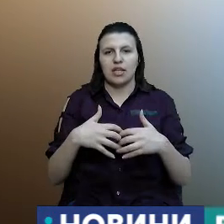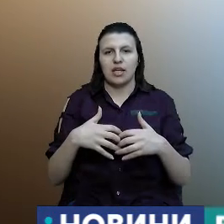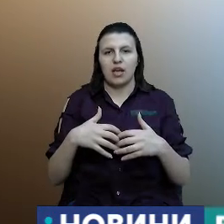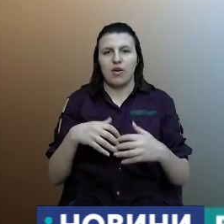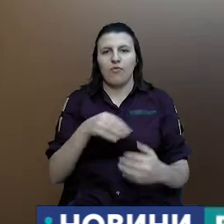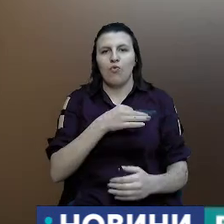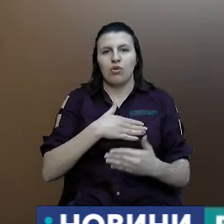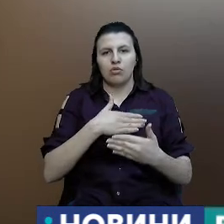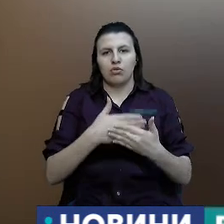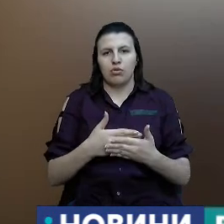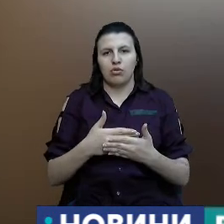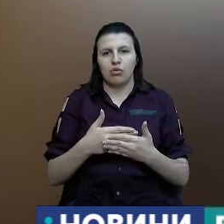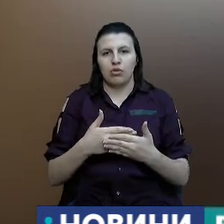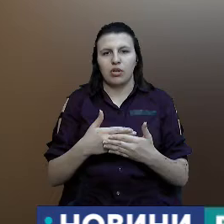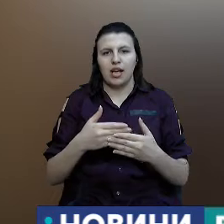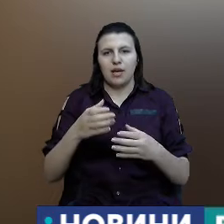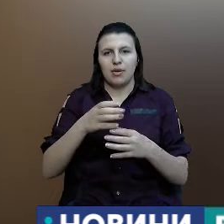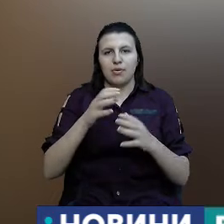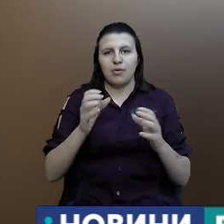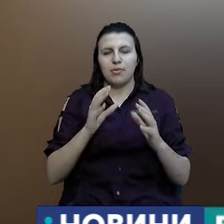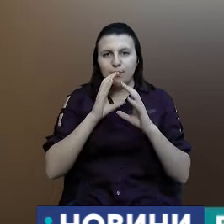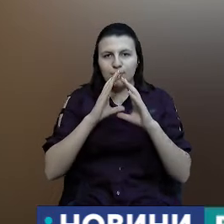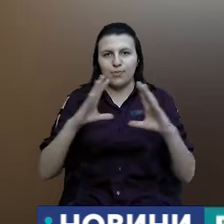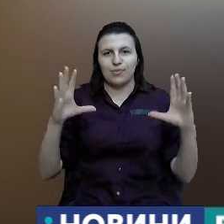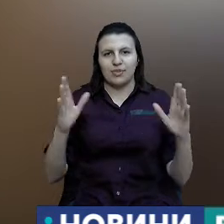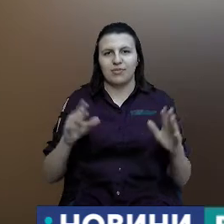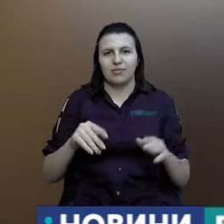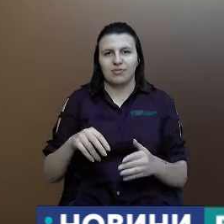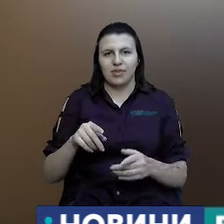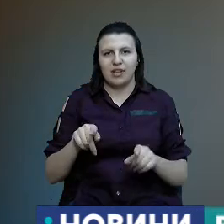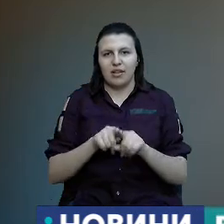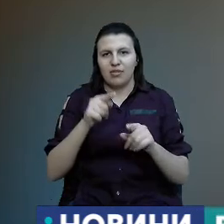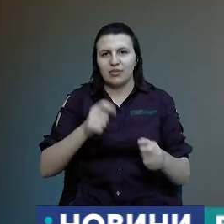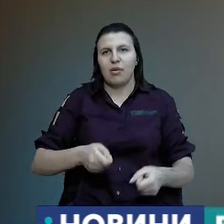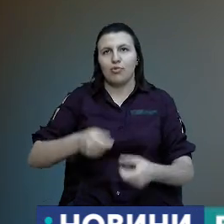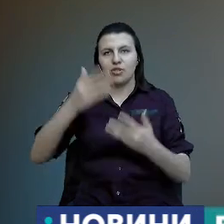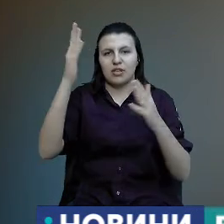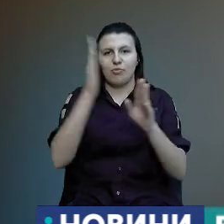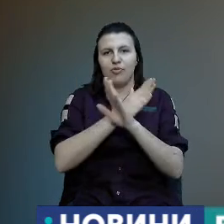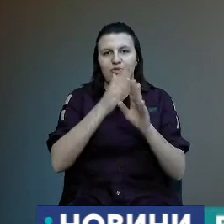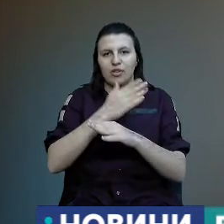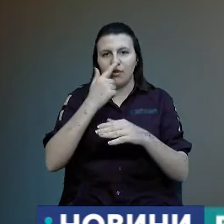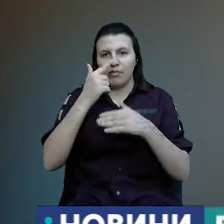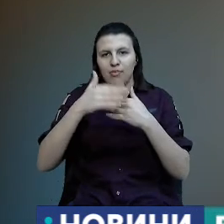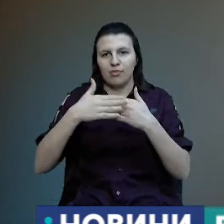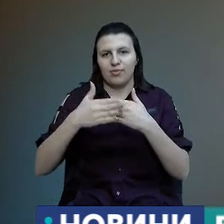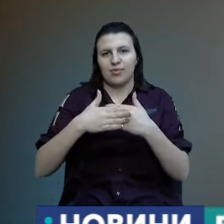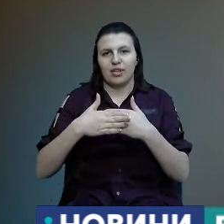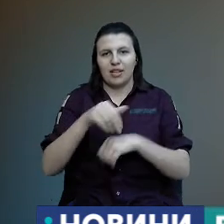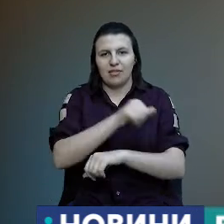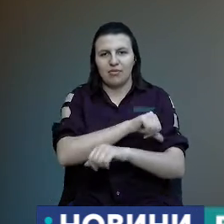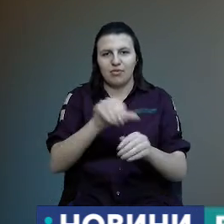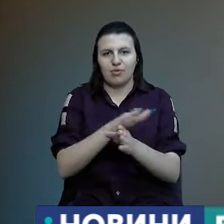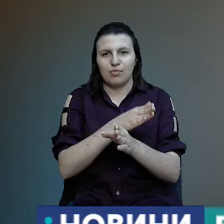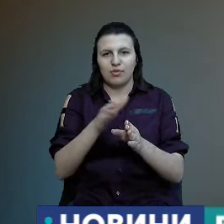листівками прив'язали до повітряних куляк. Запустили їх у повітря неподалік лінії розмежування, розповів волонтер Влад Борода. Він разом